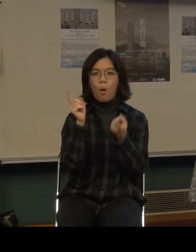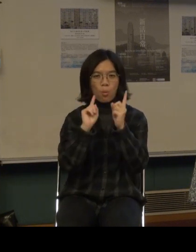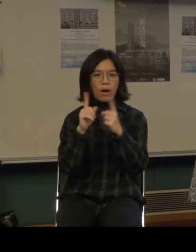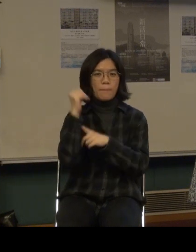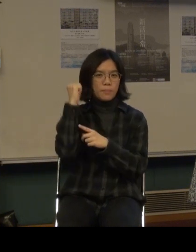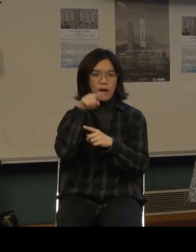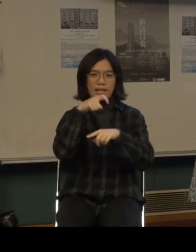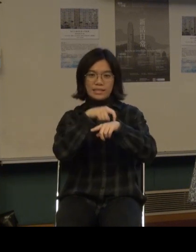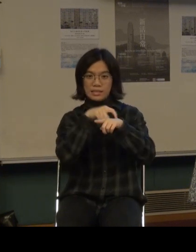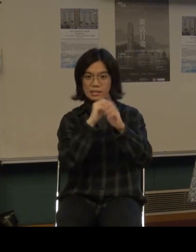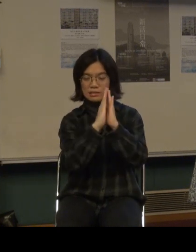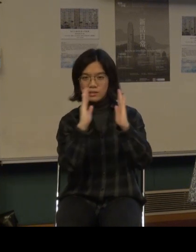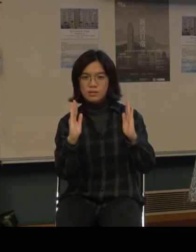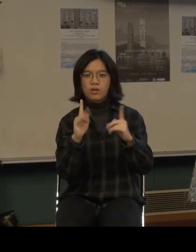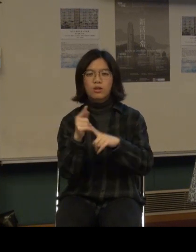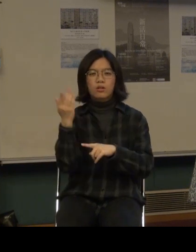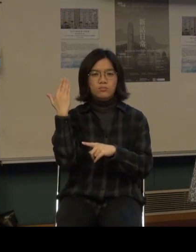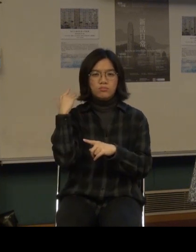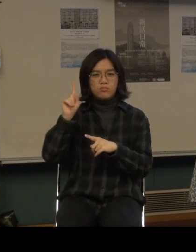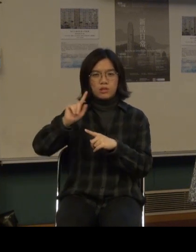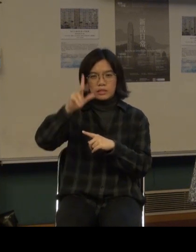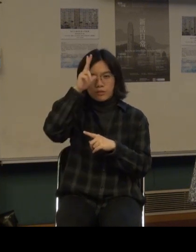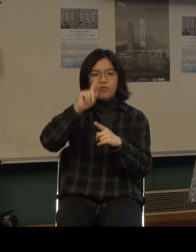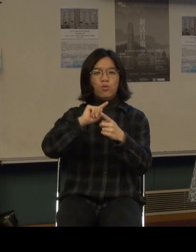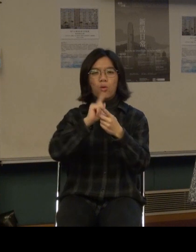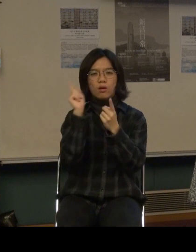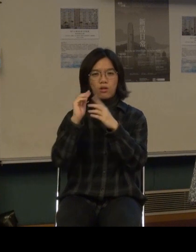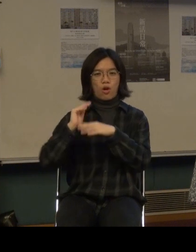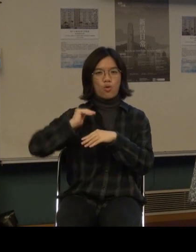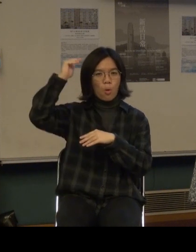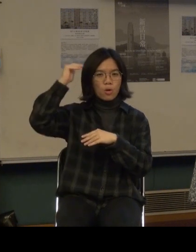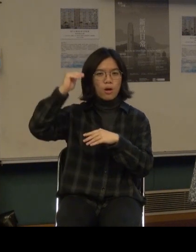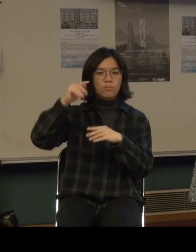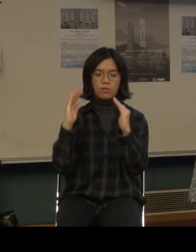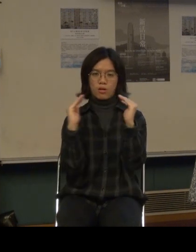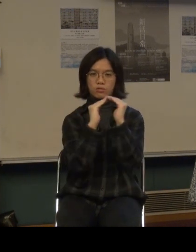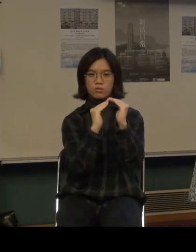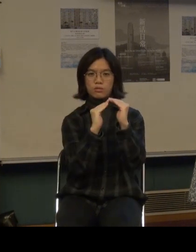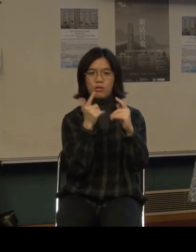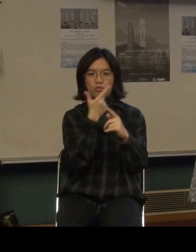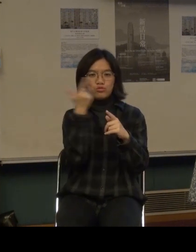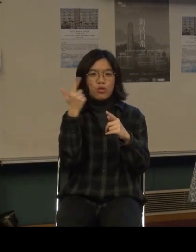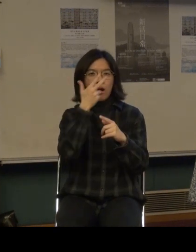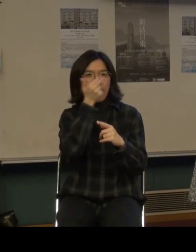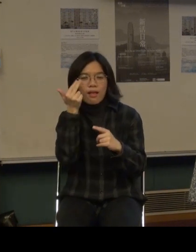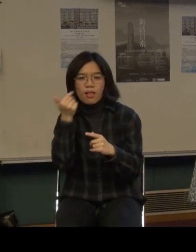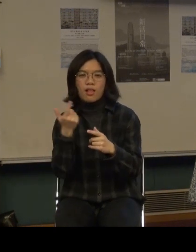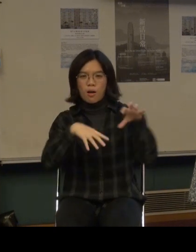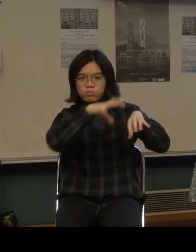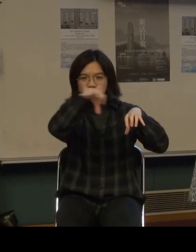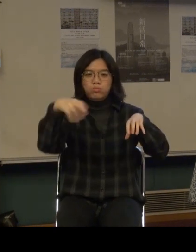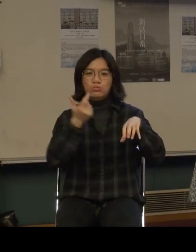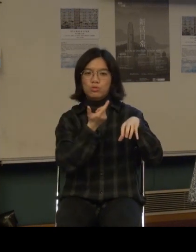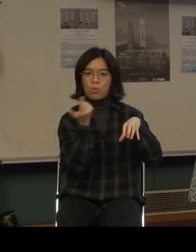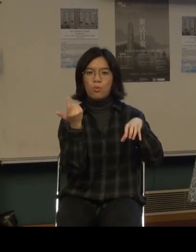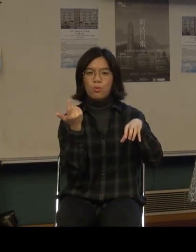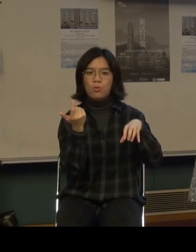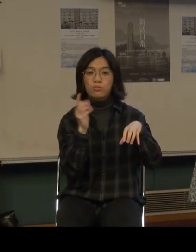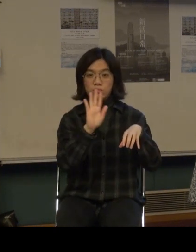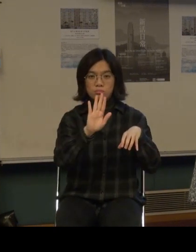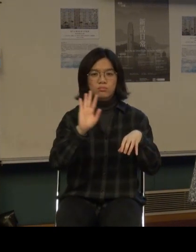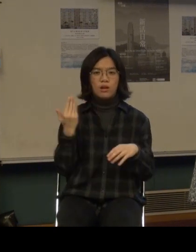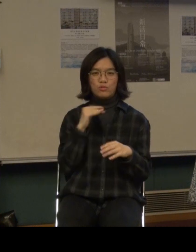係充斥住大量嘅呢啲嘅咁嘅裝飾物嘅。嗱，但係咧，當一個建築物係充斥